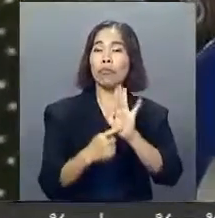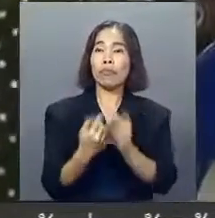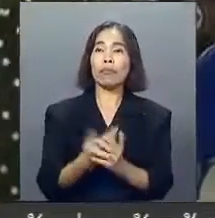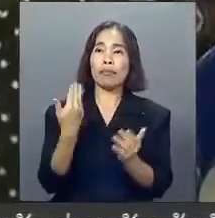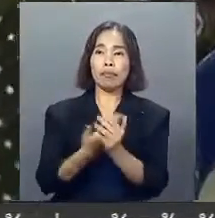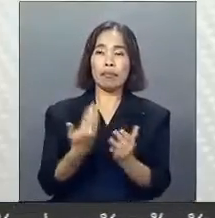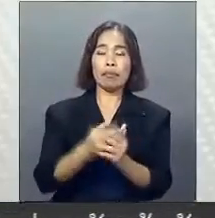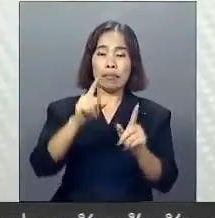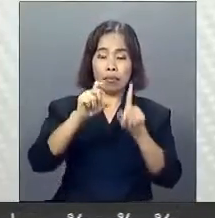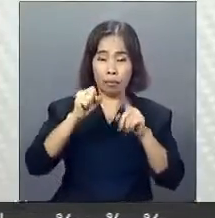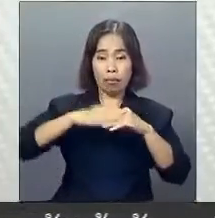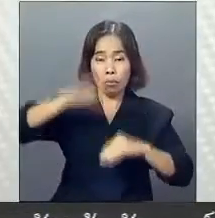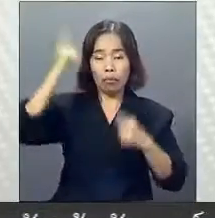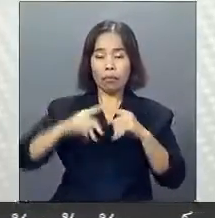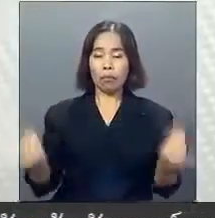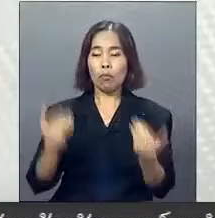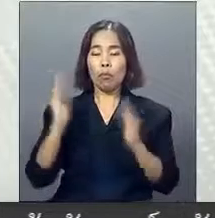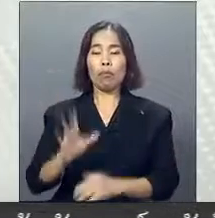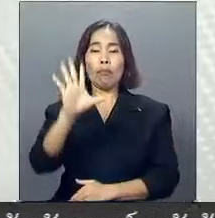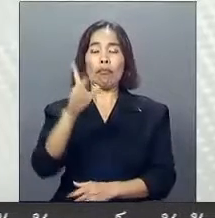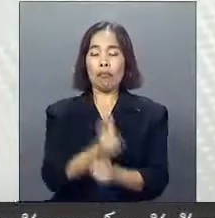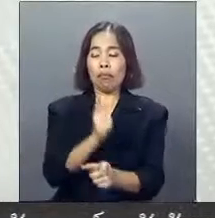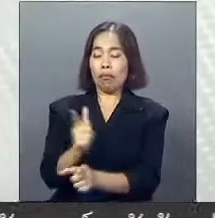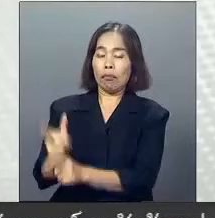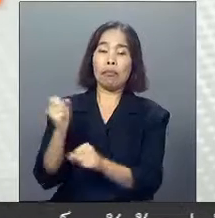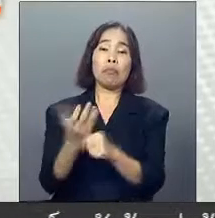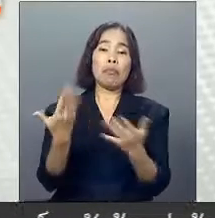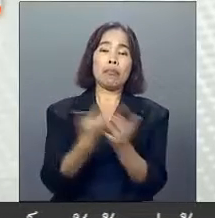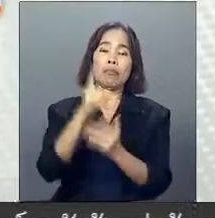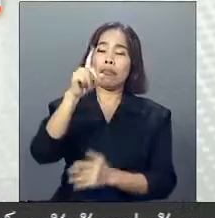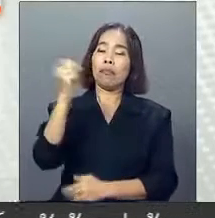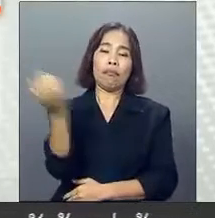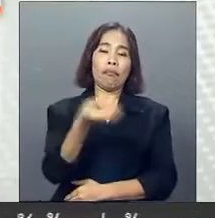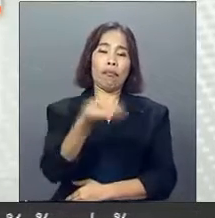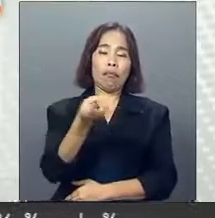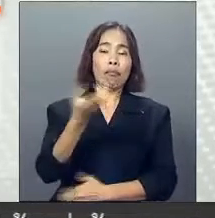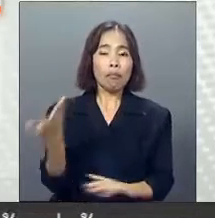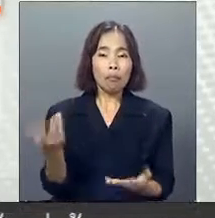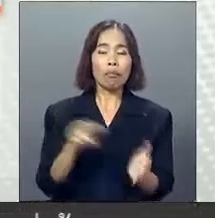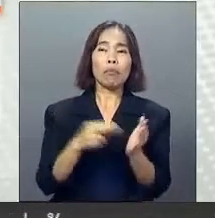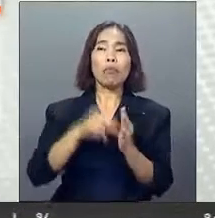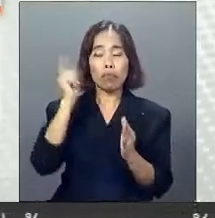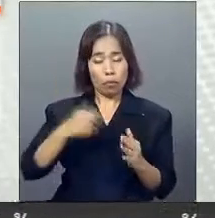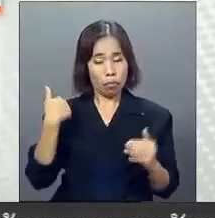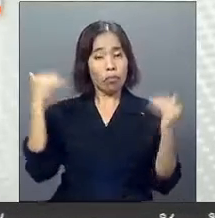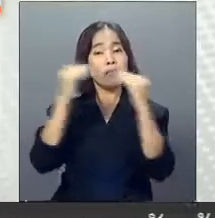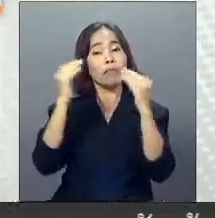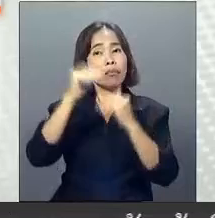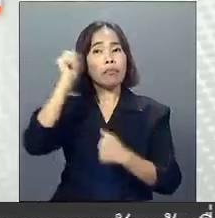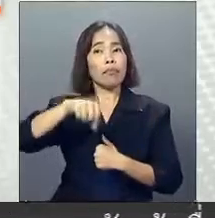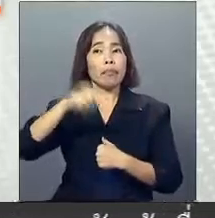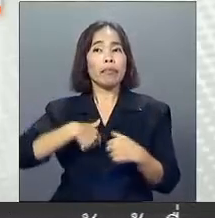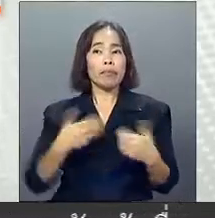เกินถแนแต่มีลก 5 คนต้องเลế tasดูรายได้ถีสงก็จะน้อยเกินไปเขาก็ควรจะได้รสิทธนี้เช่นกัน